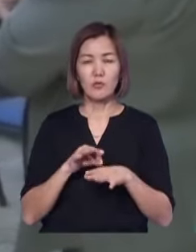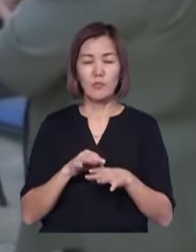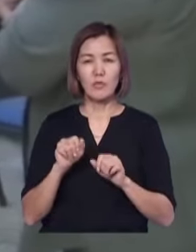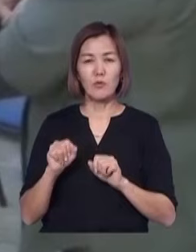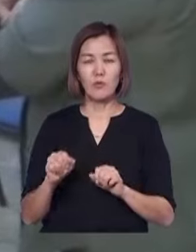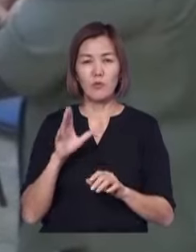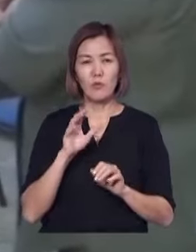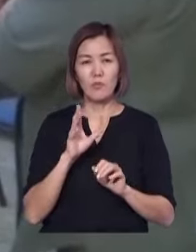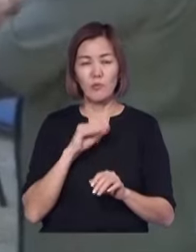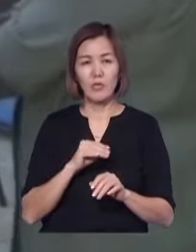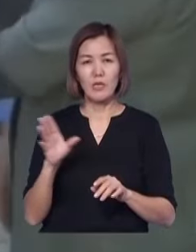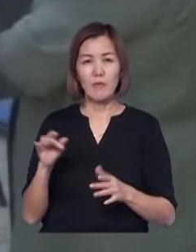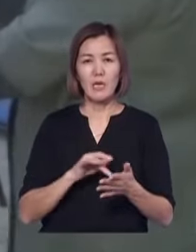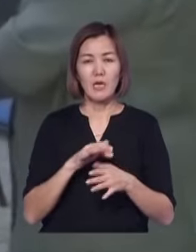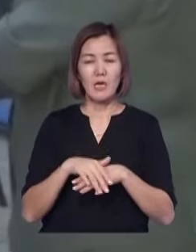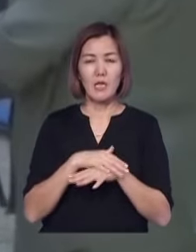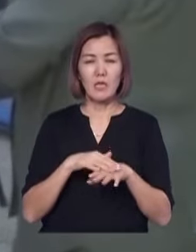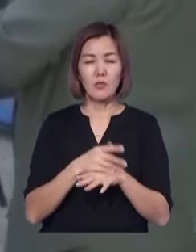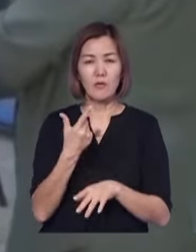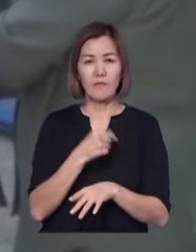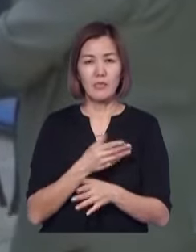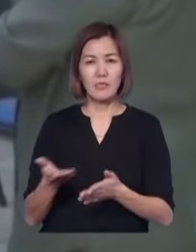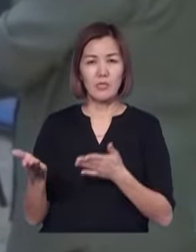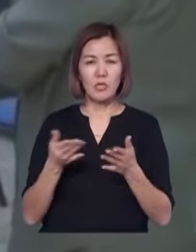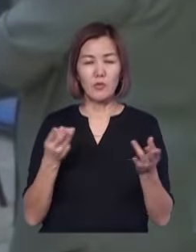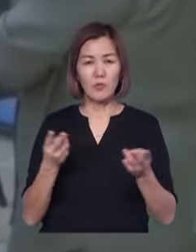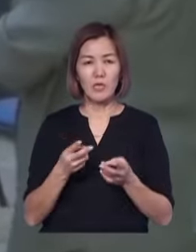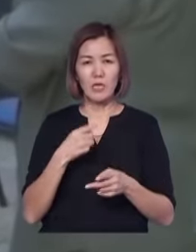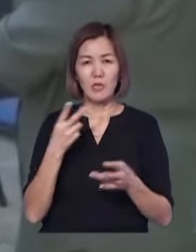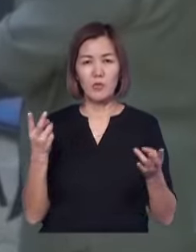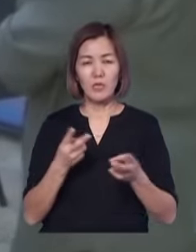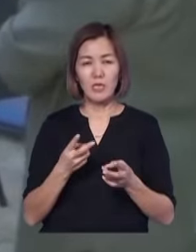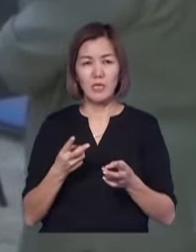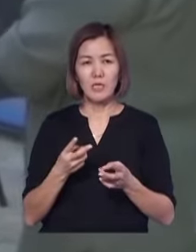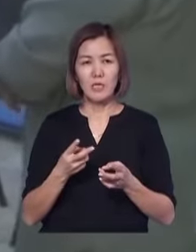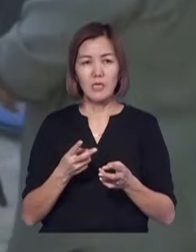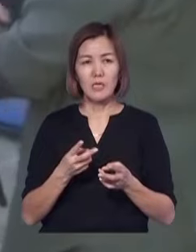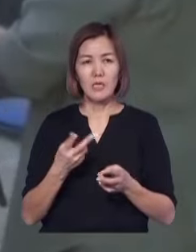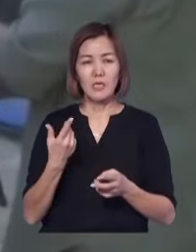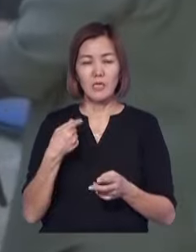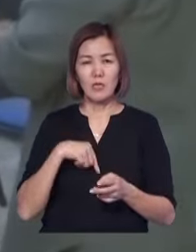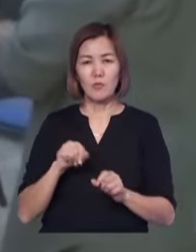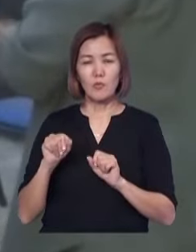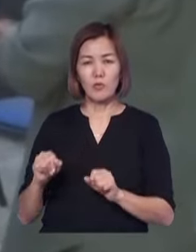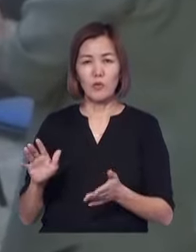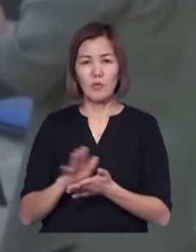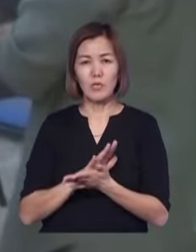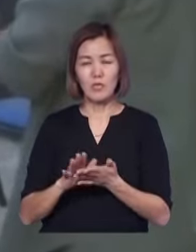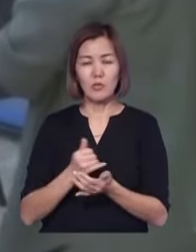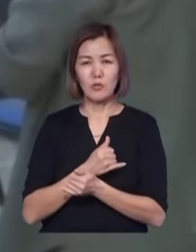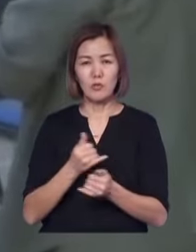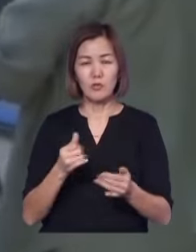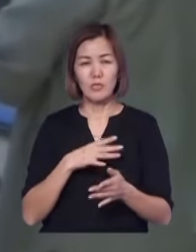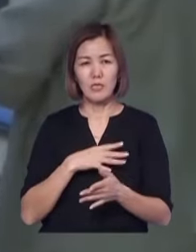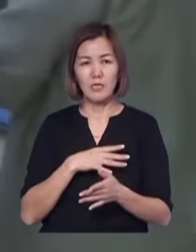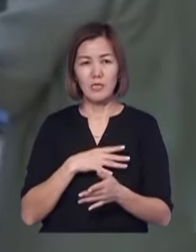алады. Сондықтан барлық қала тұрғындарын уақытылы вакцина салуға шақырамын. Айта кететін тағы да бір жайт, бұл иммундау екпесі тегін түрде жүргізеді. Сол себепті